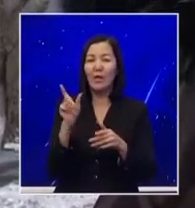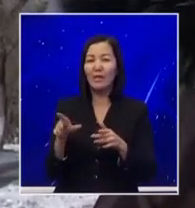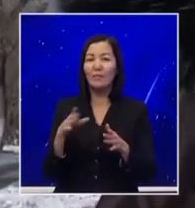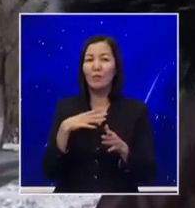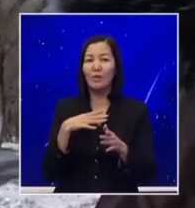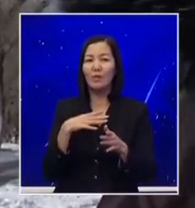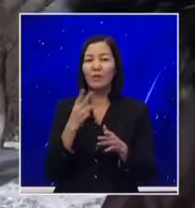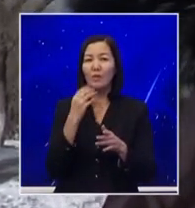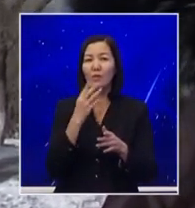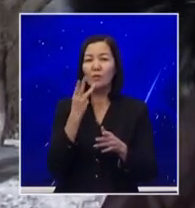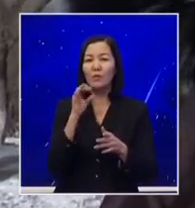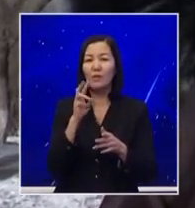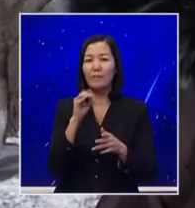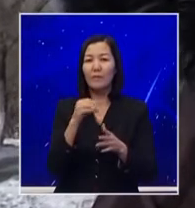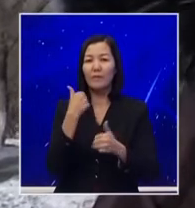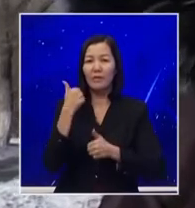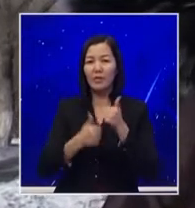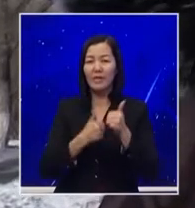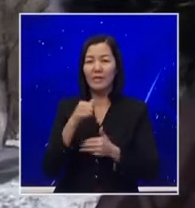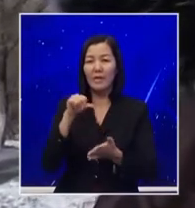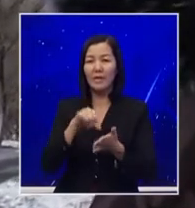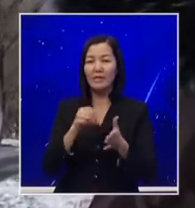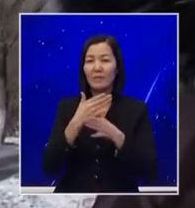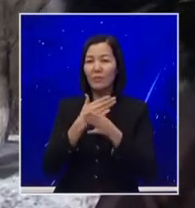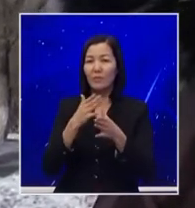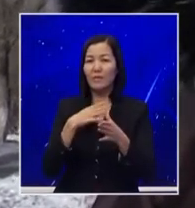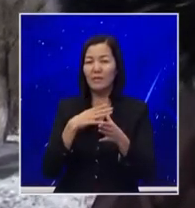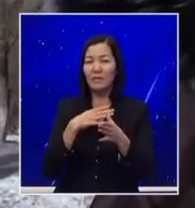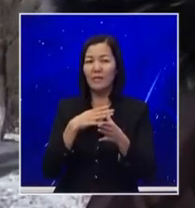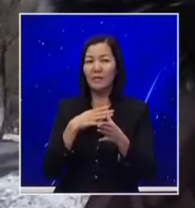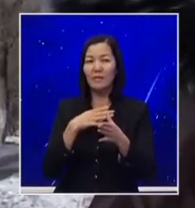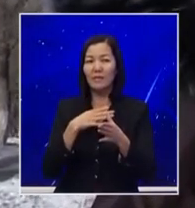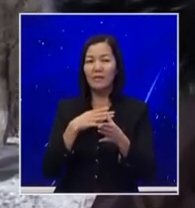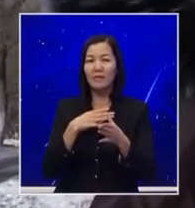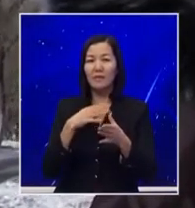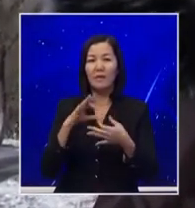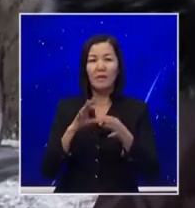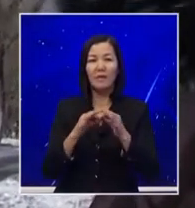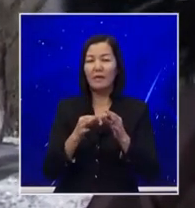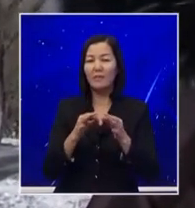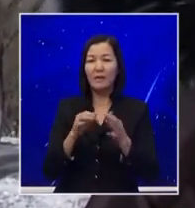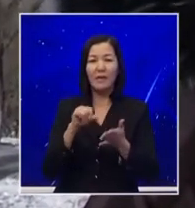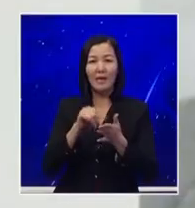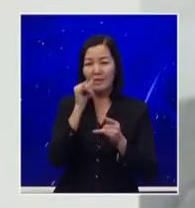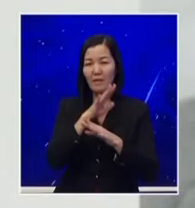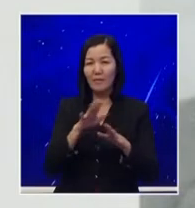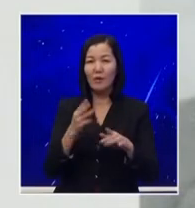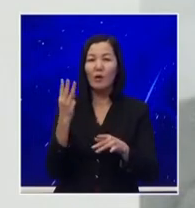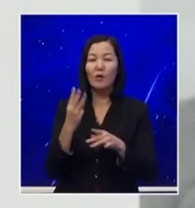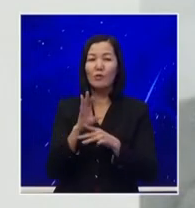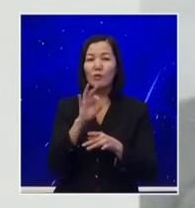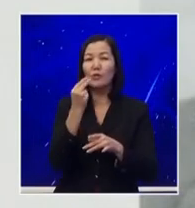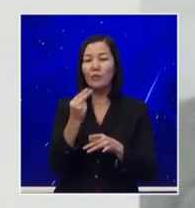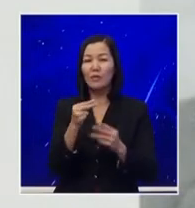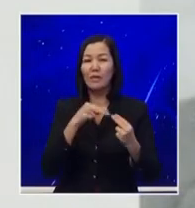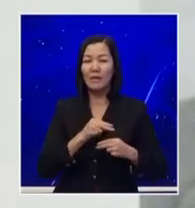Жақсылық Шүкемпіровті жарысқа апарғанға көмектесті, әйтпесе Жақсылық Шүкемпіров жарысқа барамау шеді. Үш мәрте социалистік